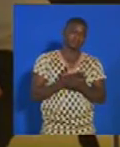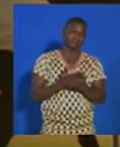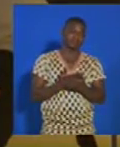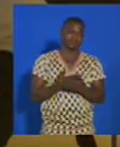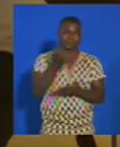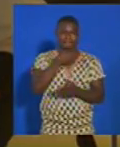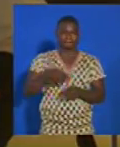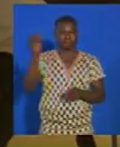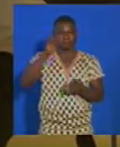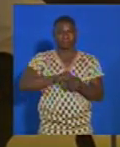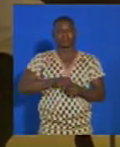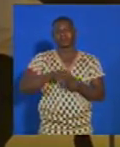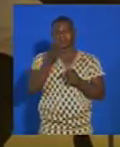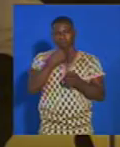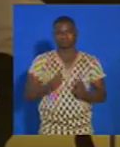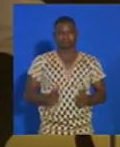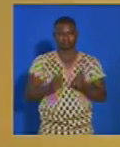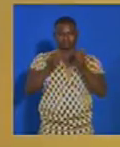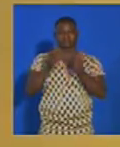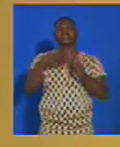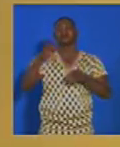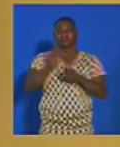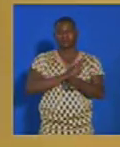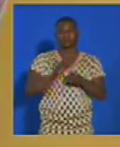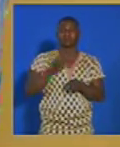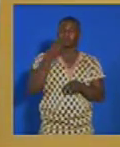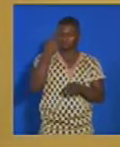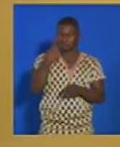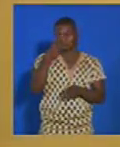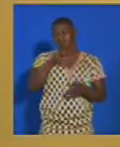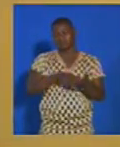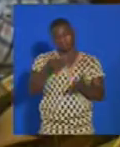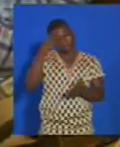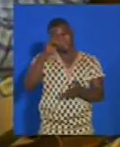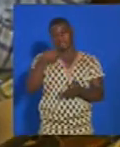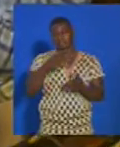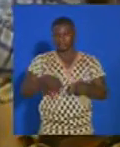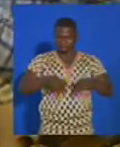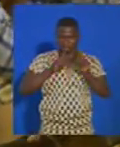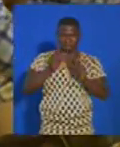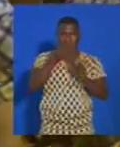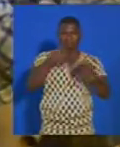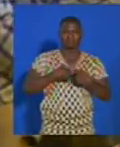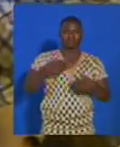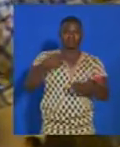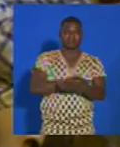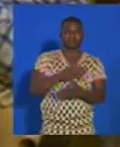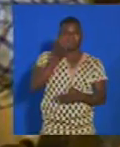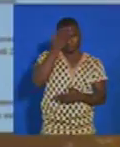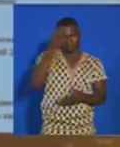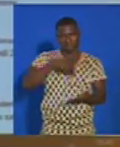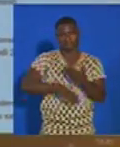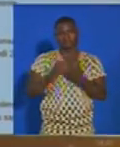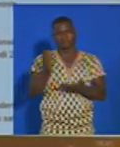Les participants apprécient la tenue de cette formation, un apprentissage qui a permis d'acquérir de nouvelles connaissances dans la collecte